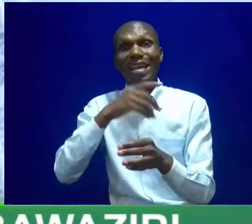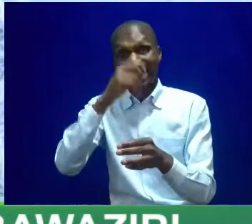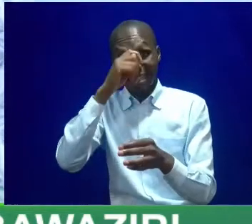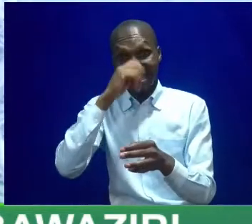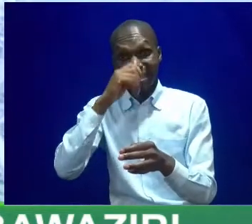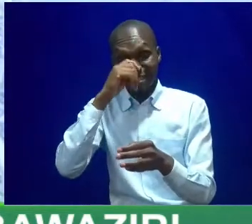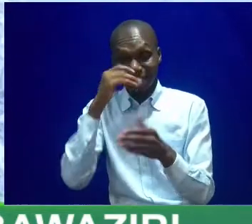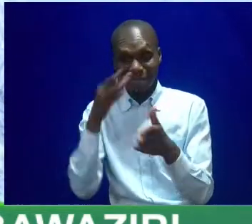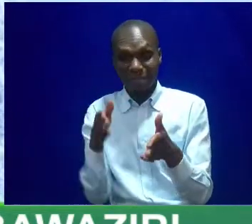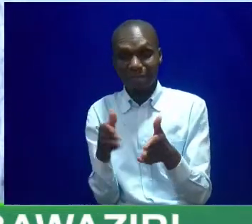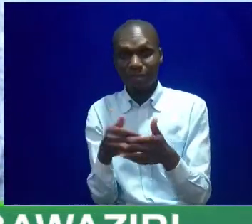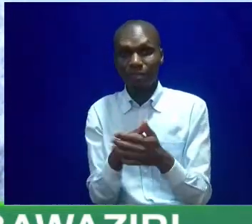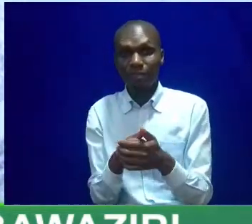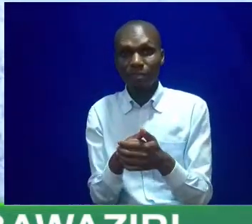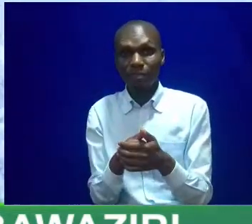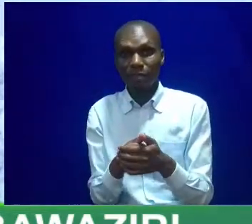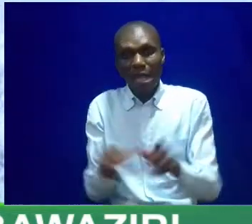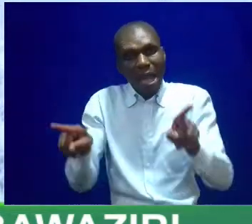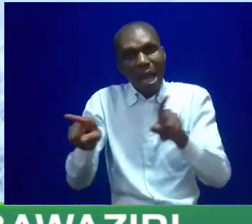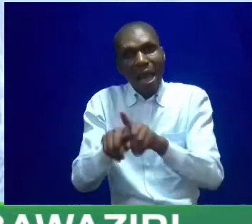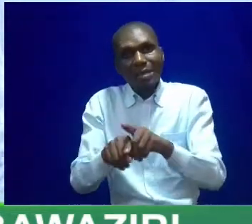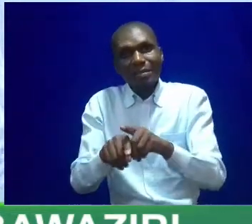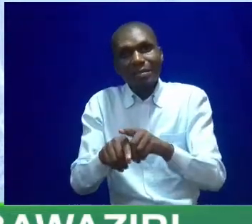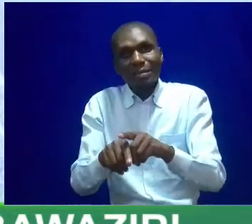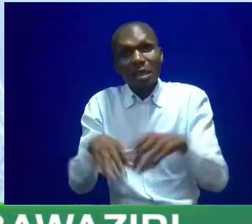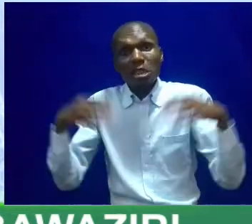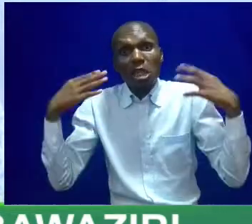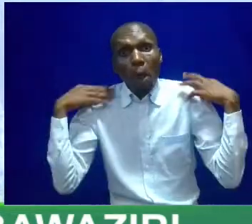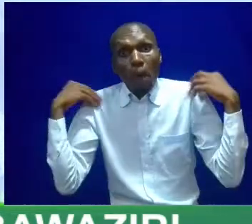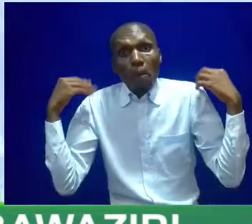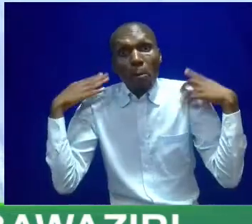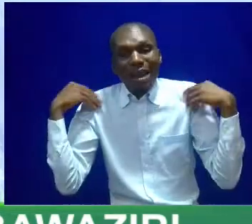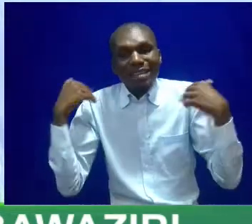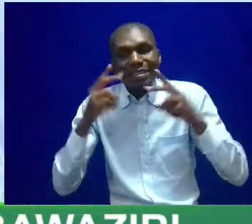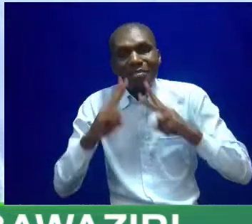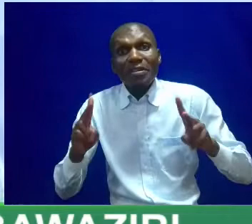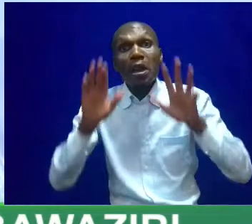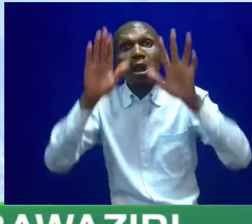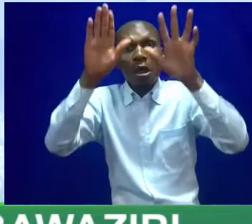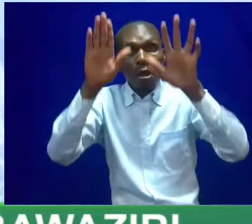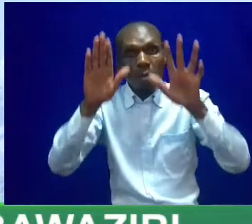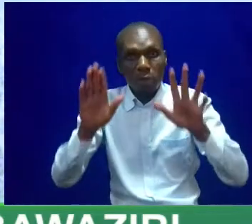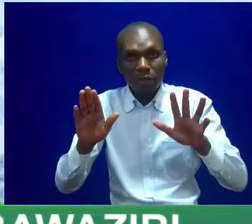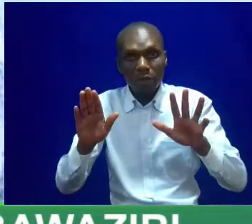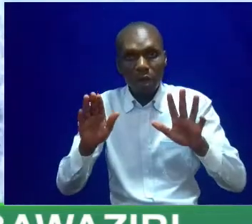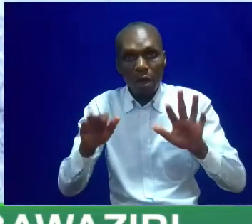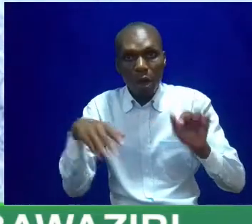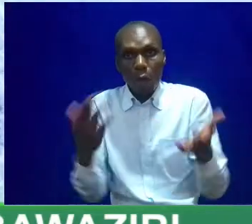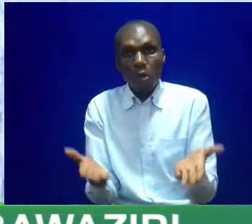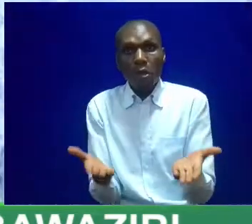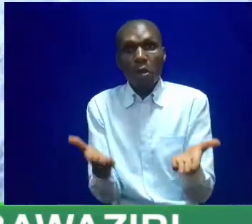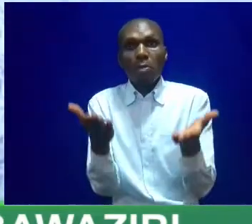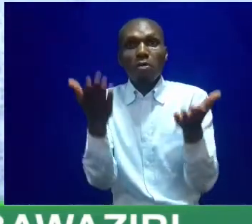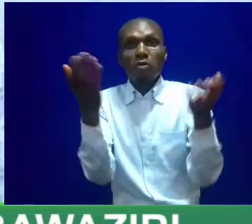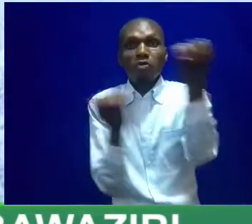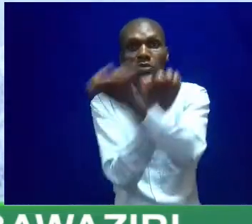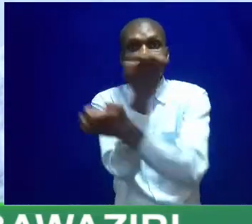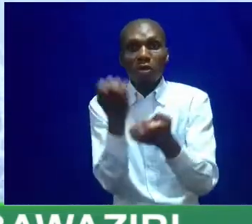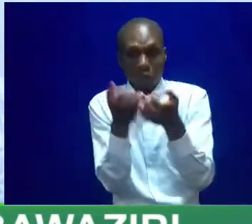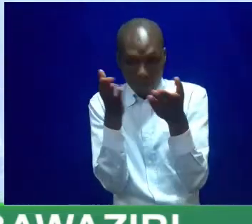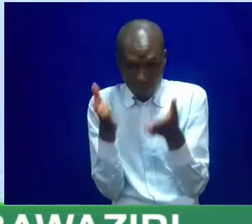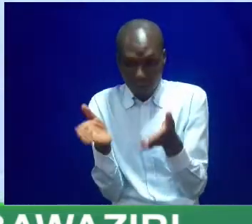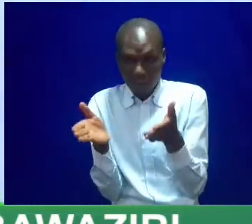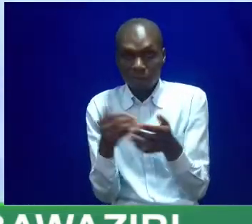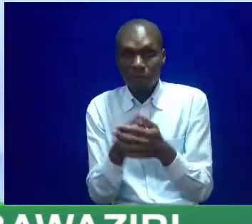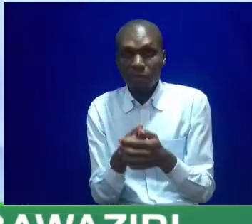Tanzania. Kwa hivyo zoezi hili ni zoezi muhimu la kuinua uchumi wa sehemu